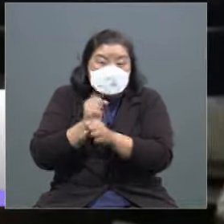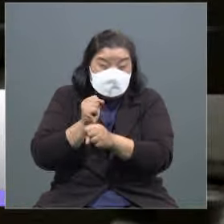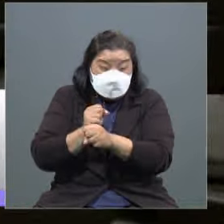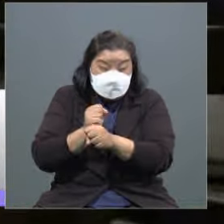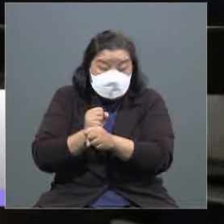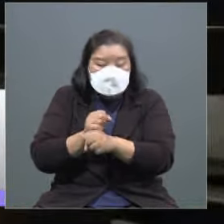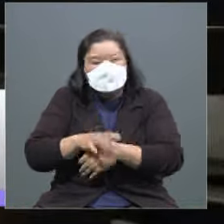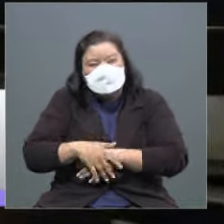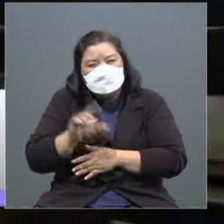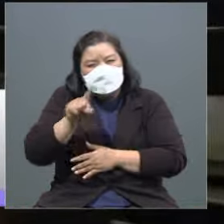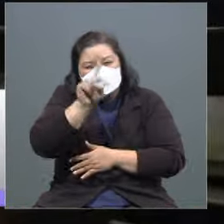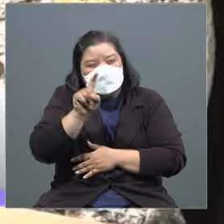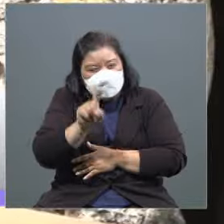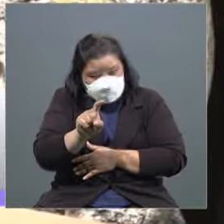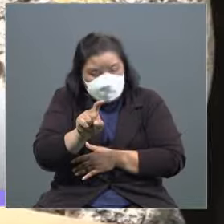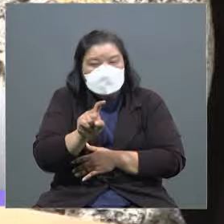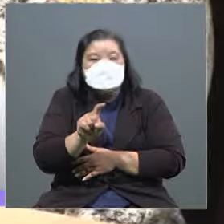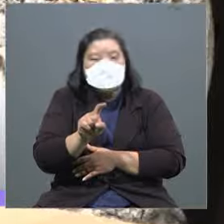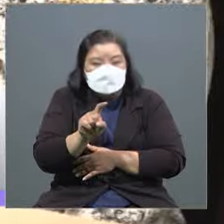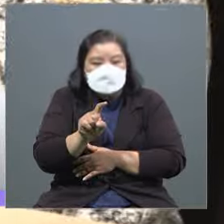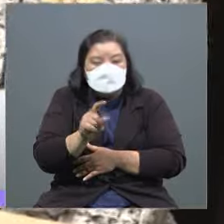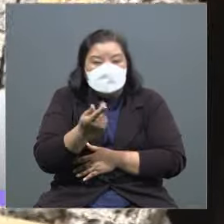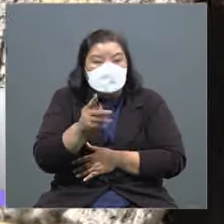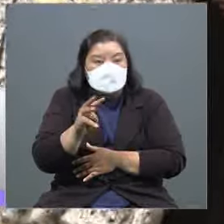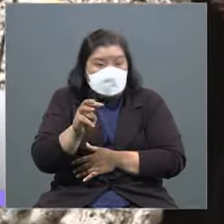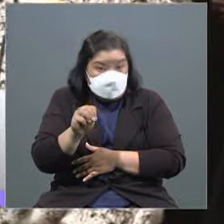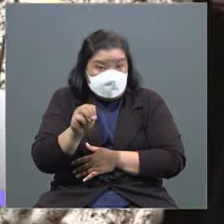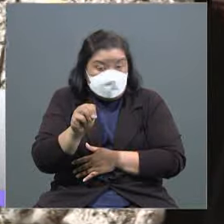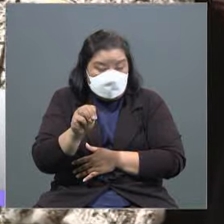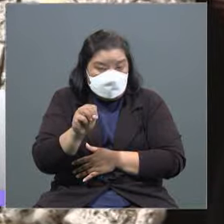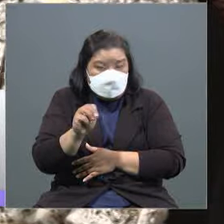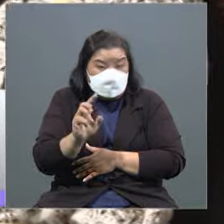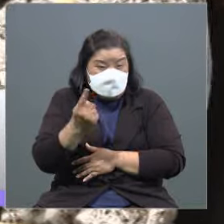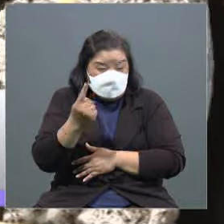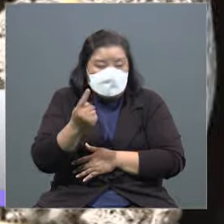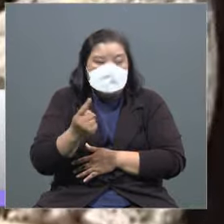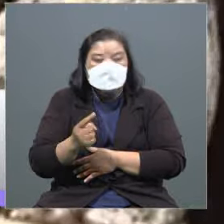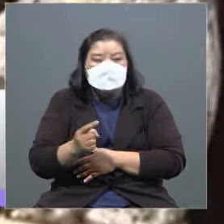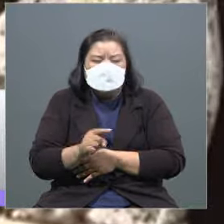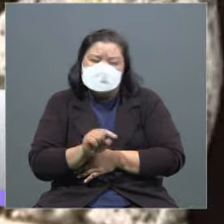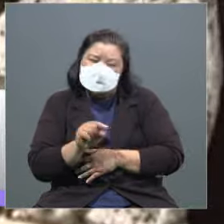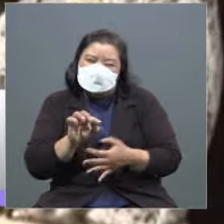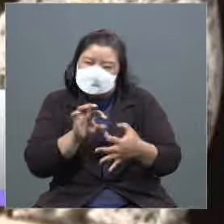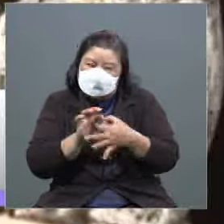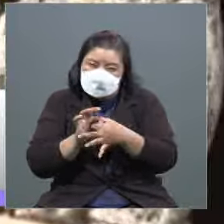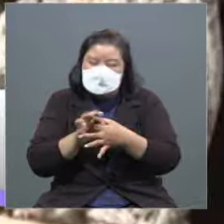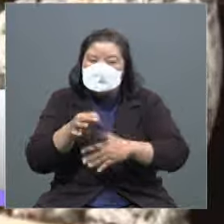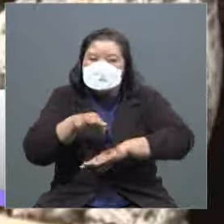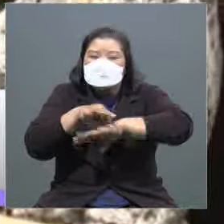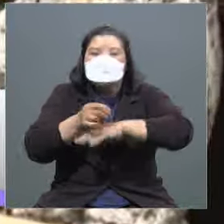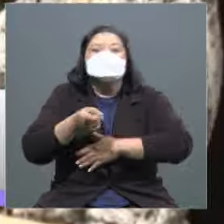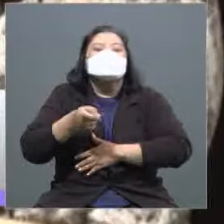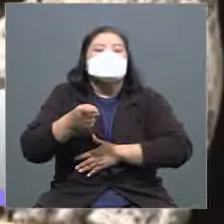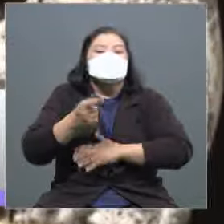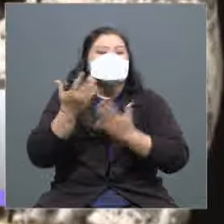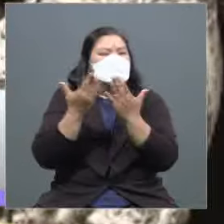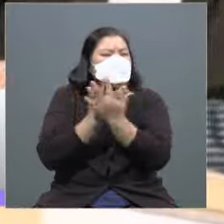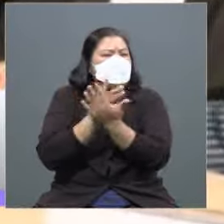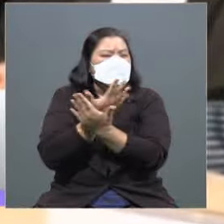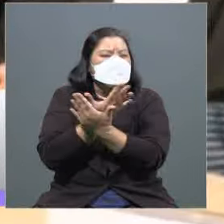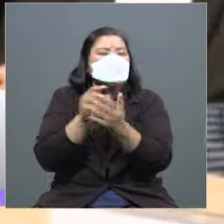การณ์นะครับว่าคณะรัฐมนตรีของเอ่อคุณแพทองธารนั้นน่ะจะน่าจะยังคงยึดคณะรัฐมนตรีชุดเดิมของคุณ